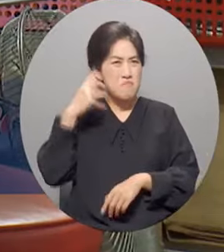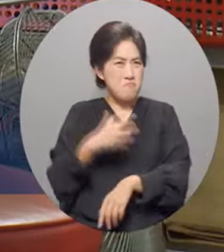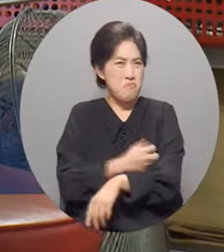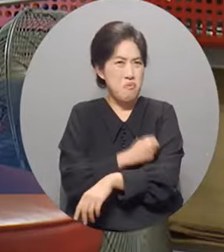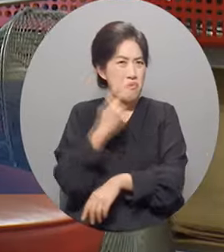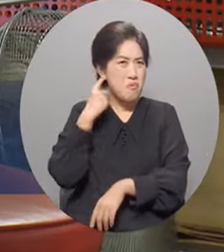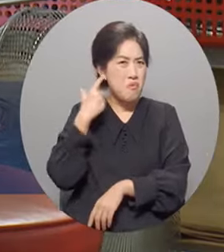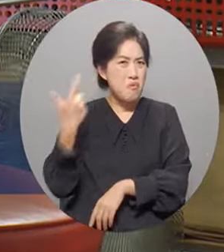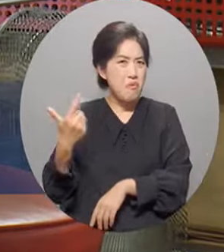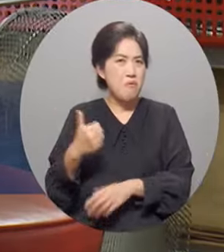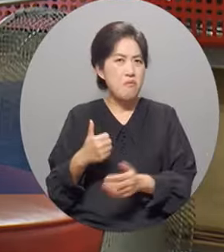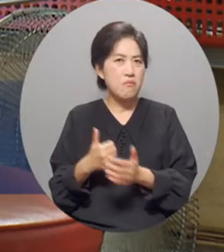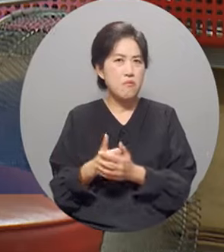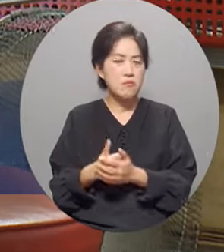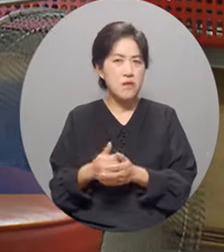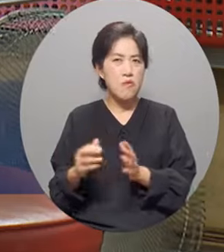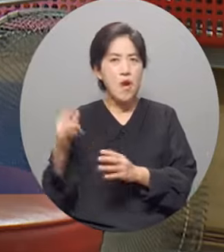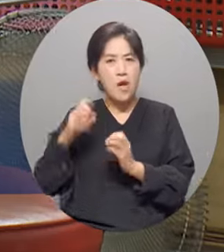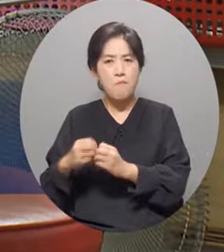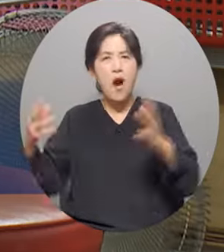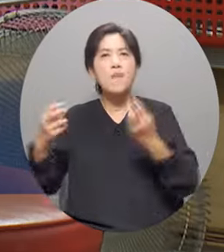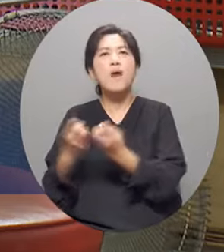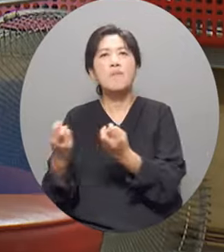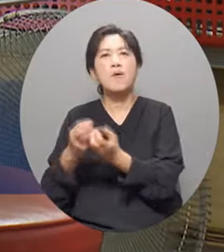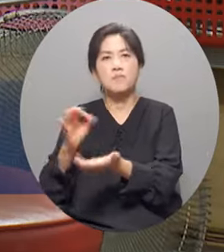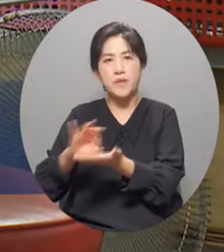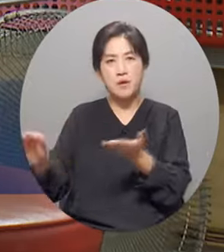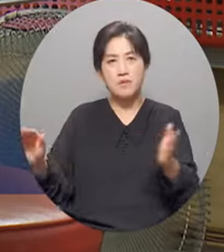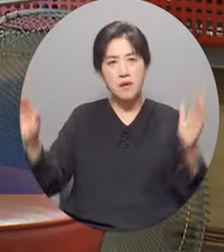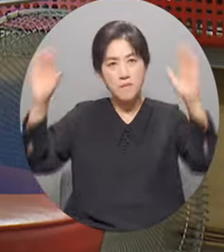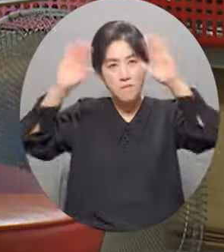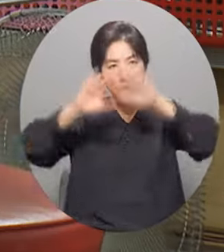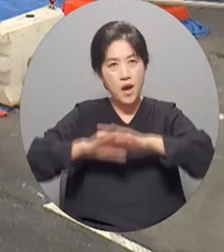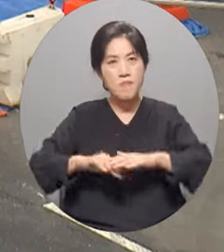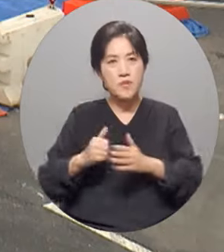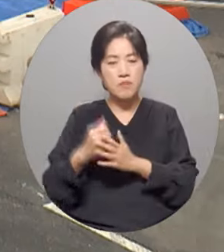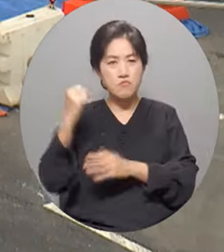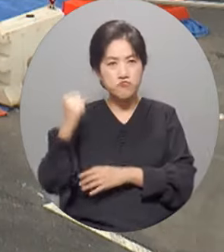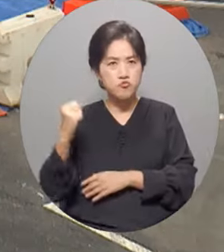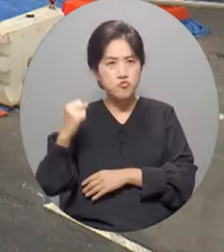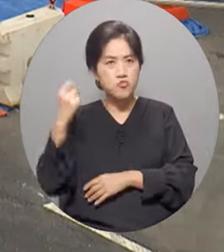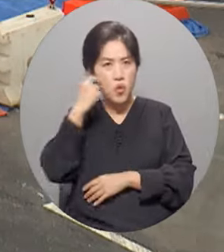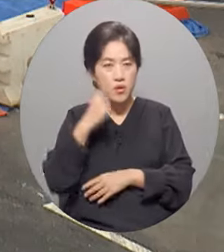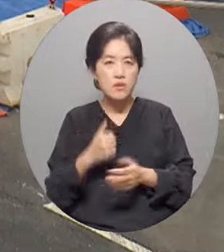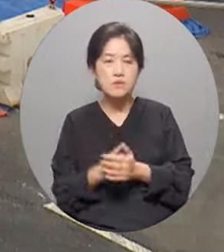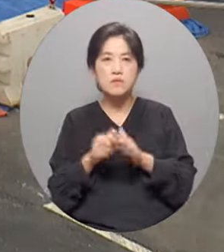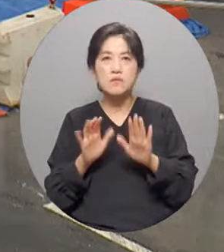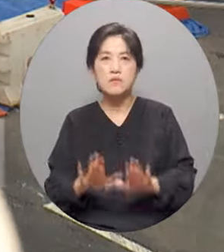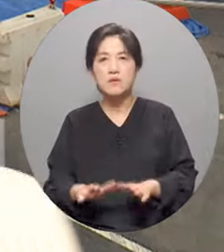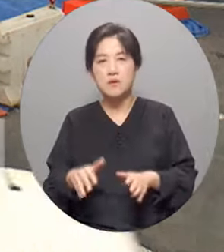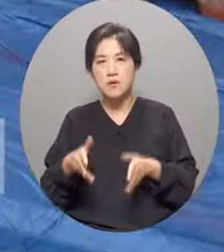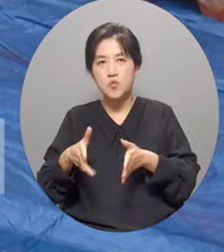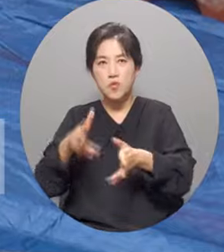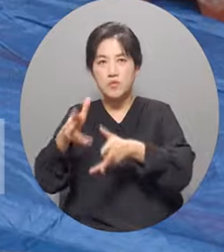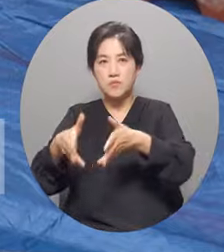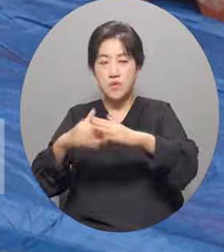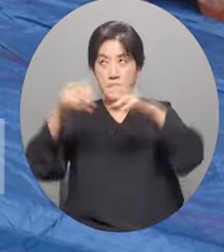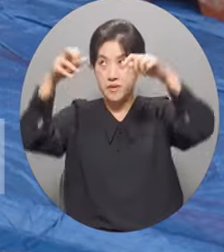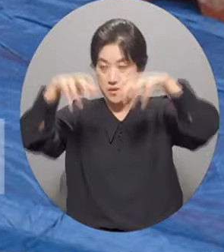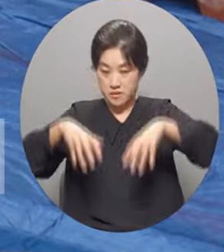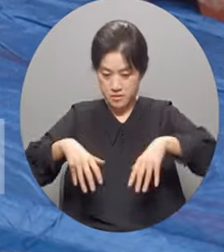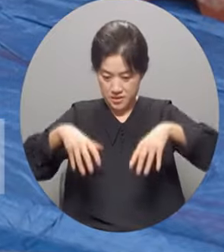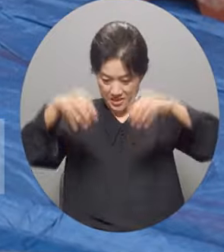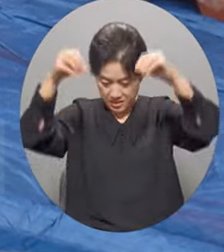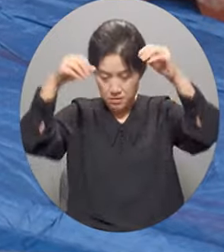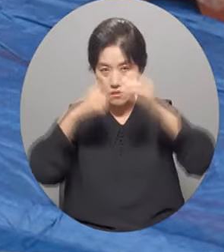공법이 폭바 법이거든요 밤이나 이렇게 되 쿵쿵 소리가 나지 도로 사업소는 비가 완전히 그치면 도로 포장